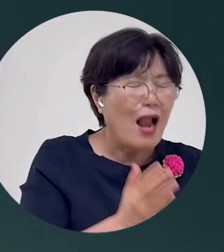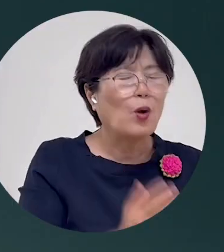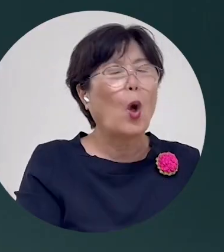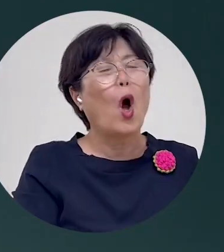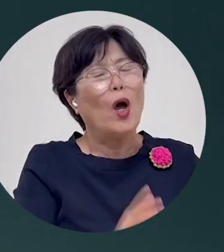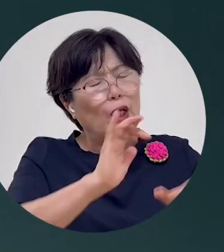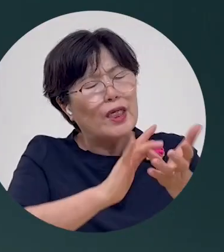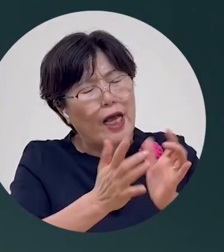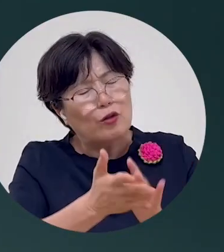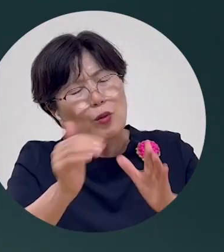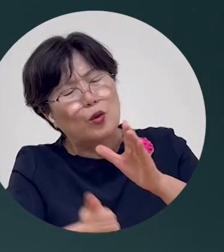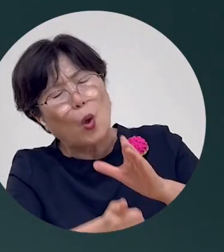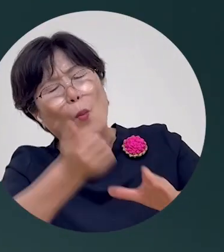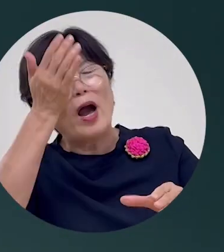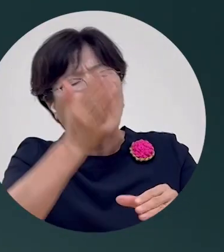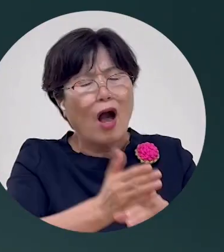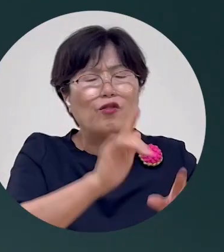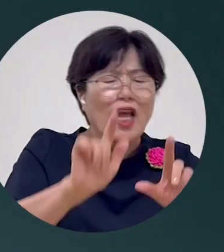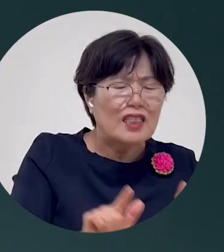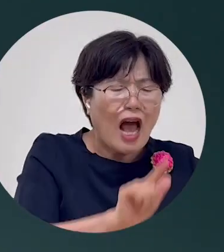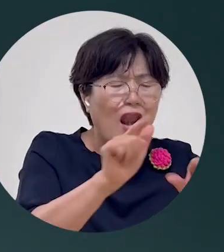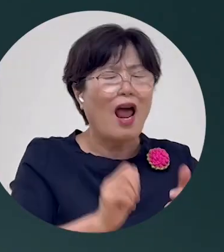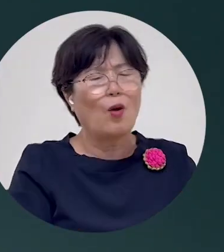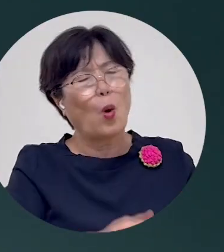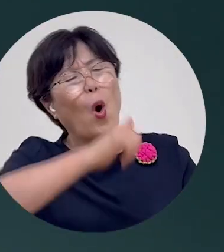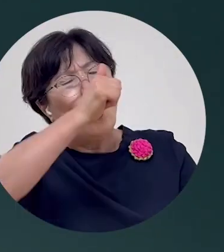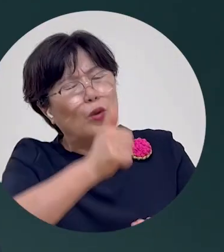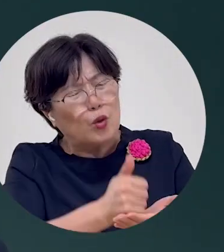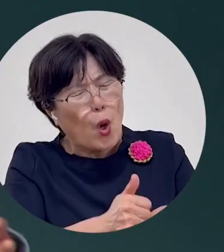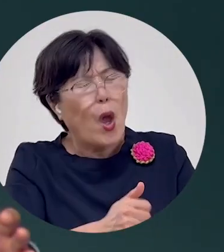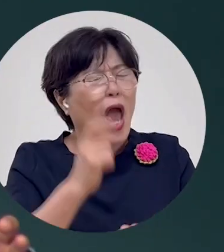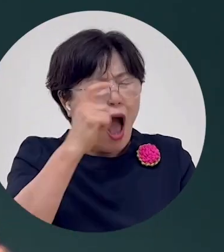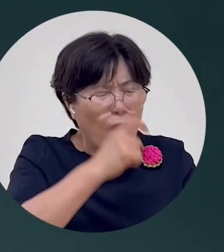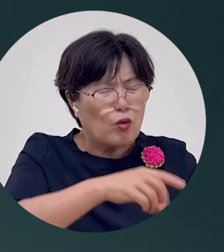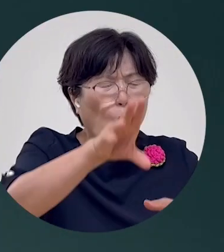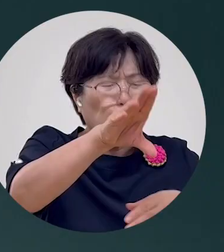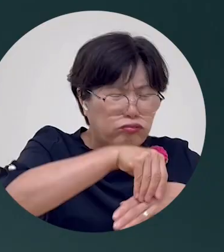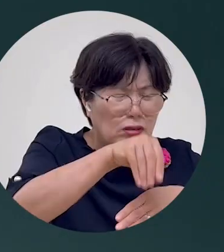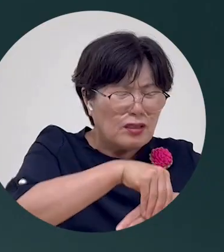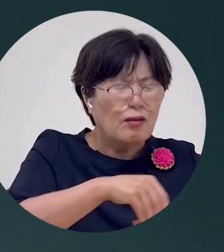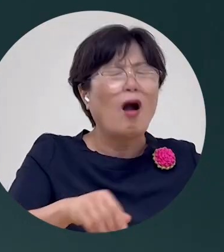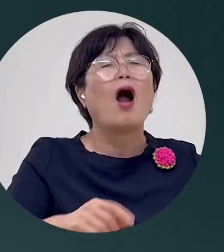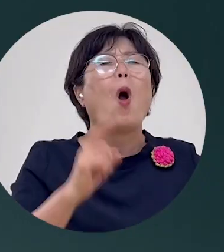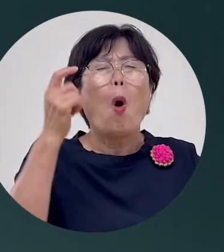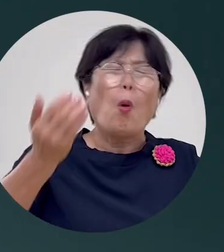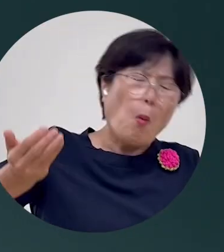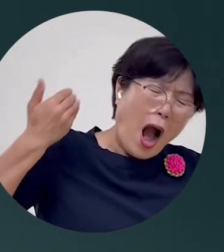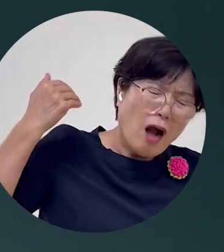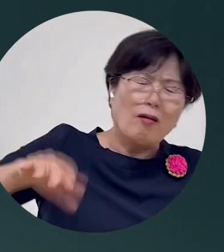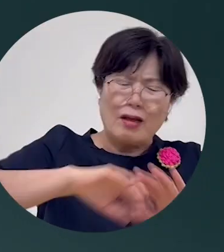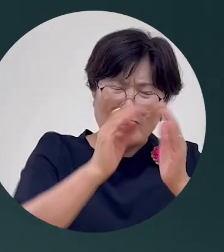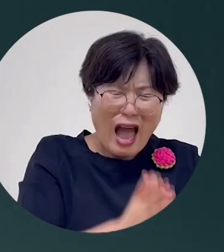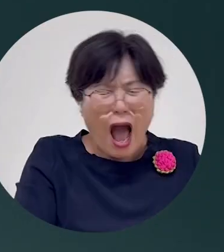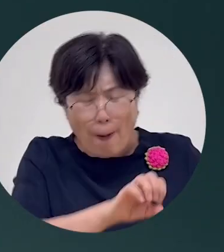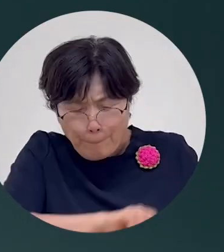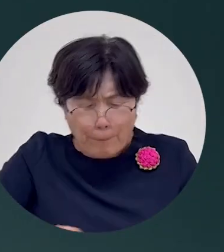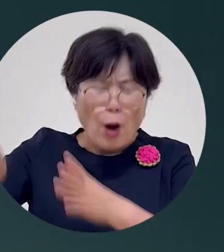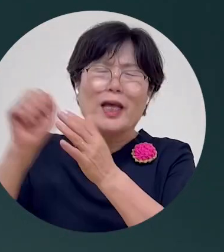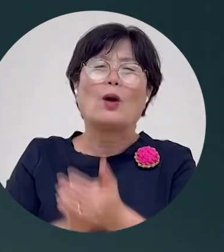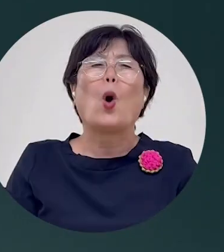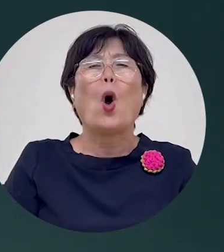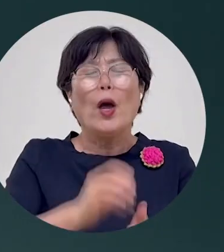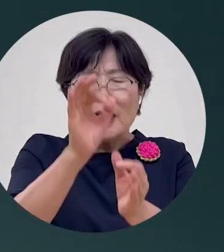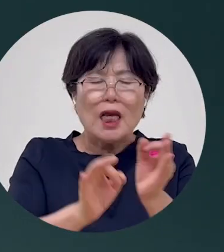가운데 살라라고 죄악으로 물든 가거는 다 쏟아버리고 영원히 목마르지 않는 예수님의